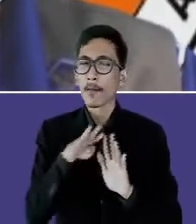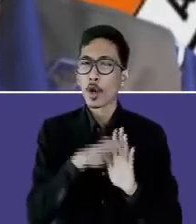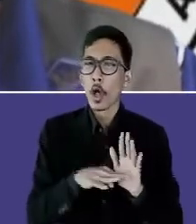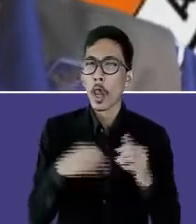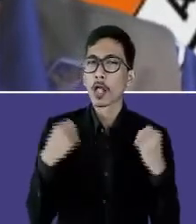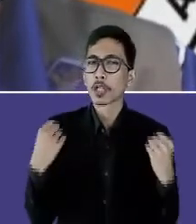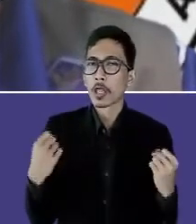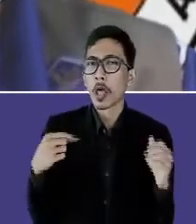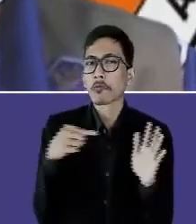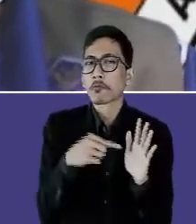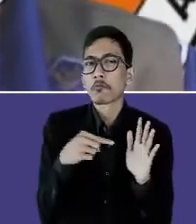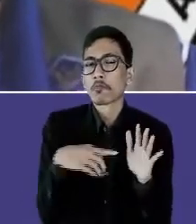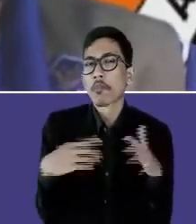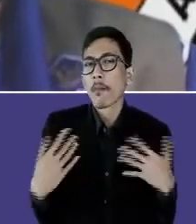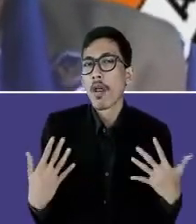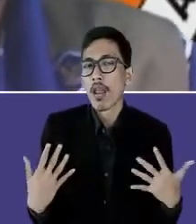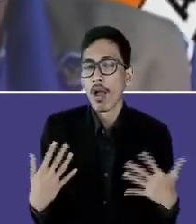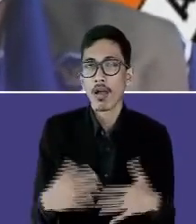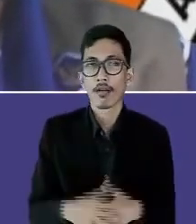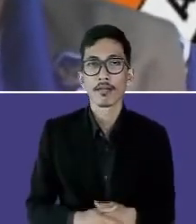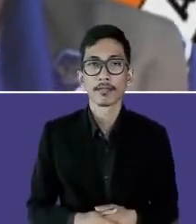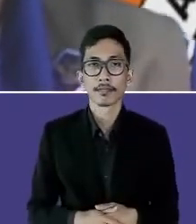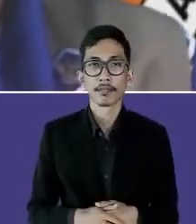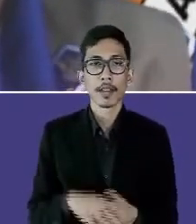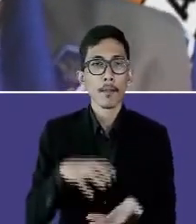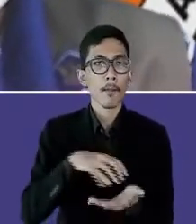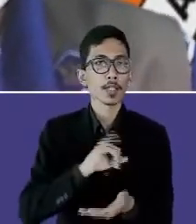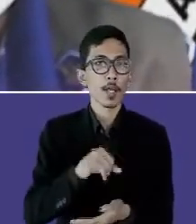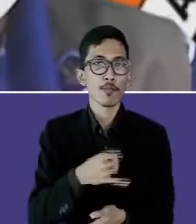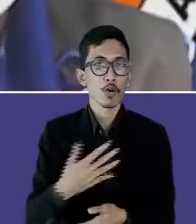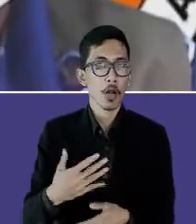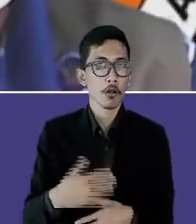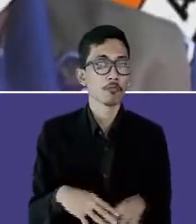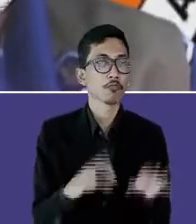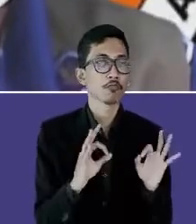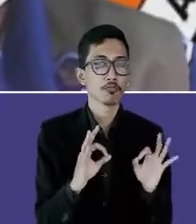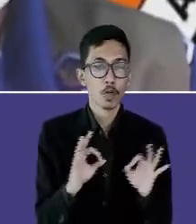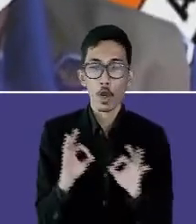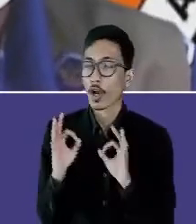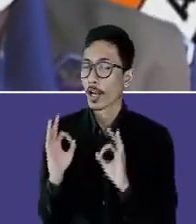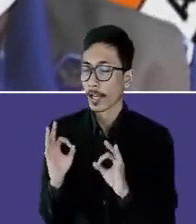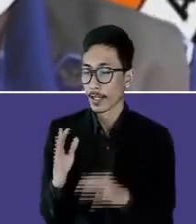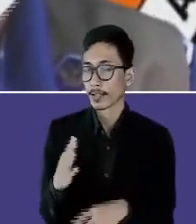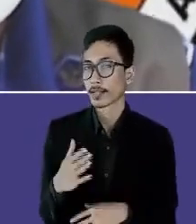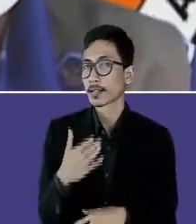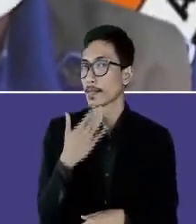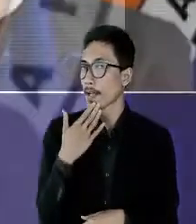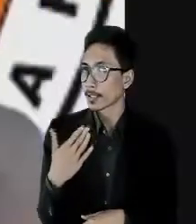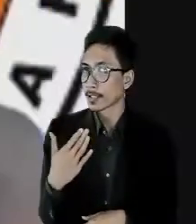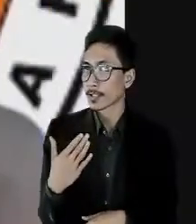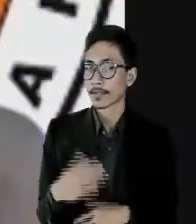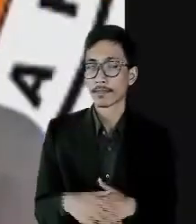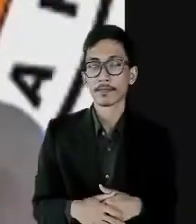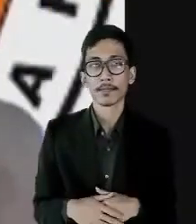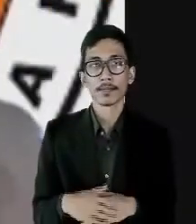ingin masuk dulu di kabupatennya, silakan Pak Alpius. Ya, baik, terima kasih, selamat siang.